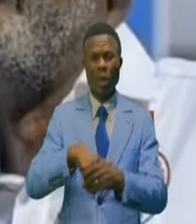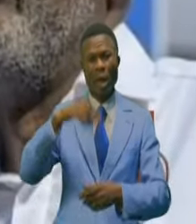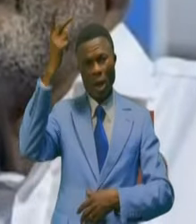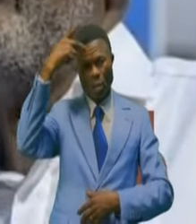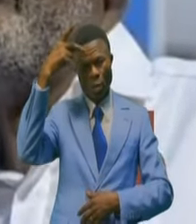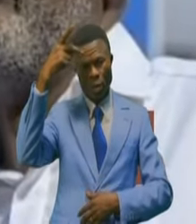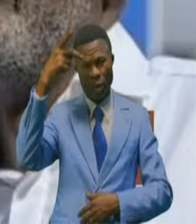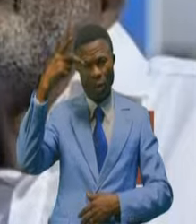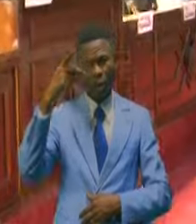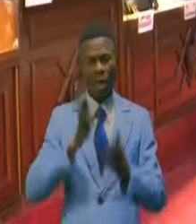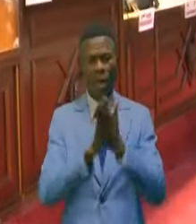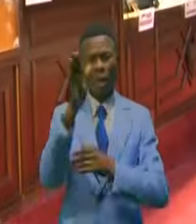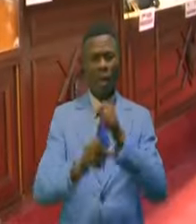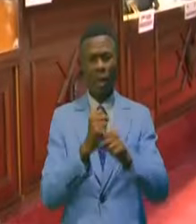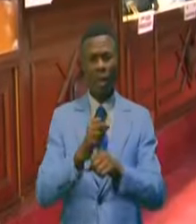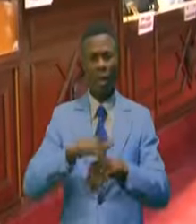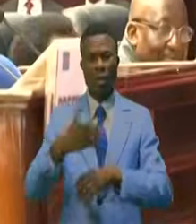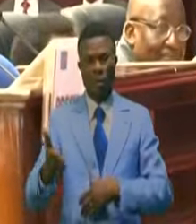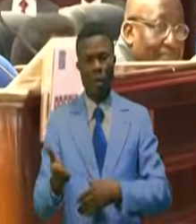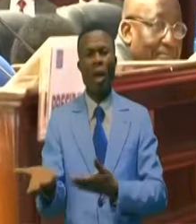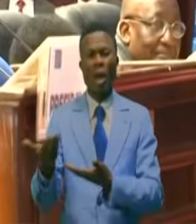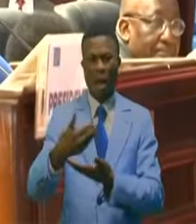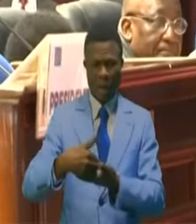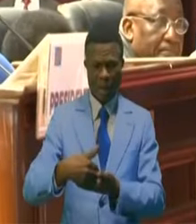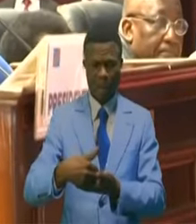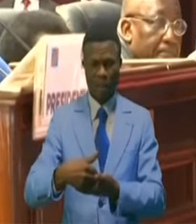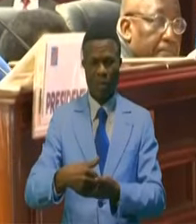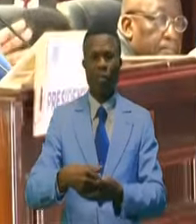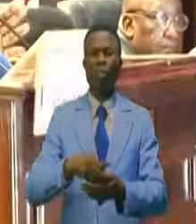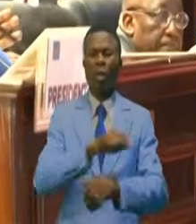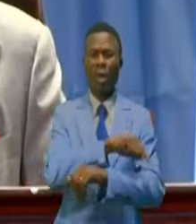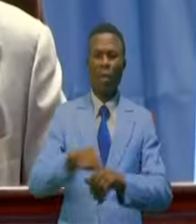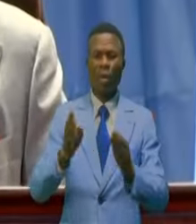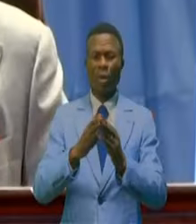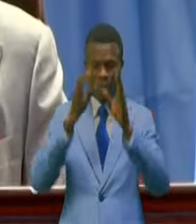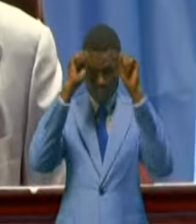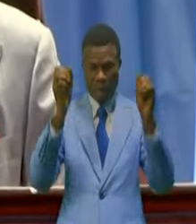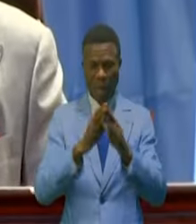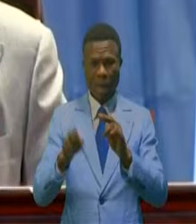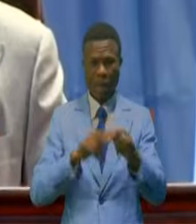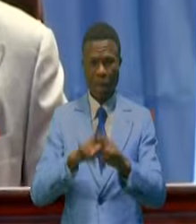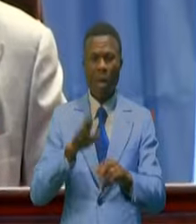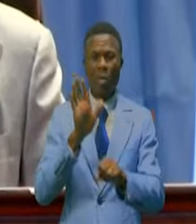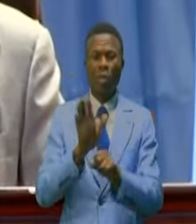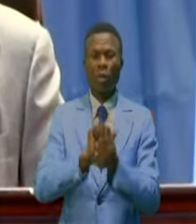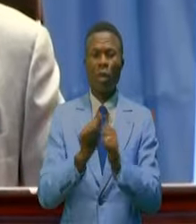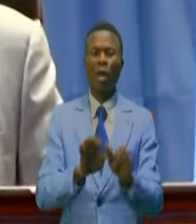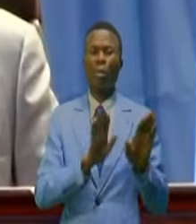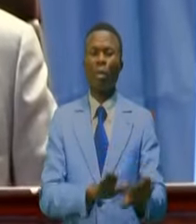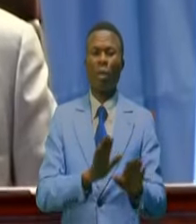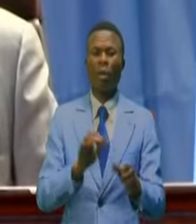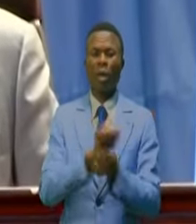politique. 15 ans après, il retrouve le perchoir de l'Assemblée nationale avec beaucoup de défis, tant sur le